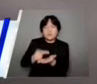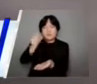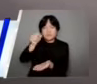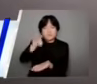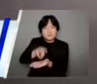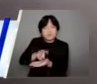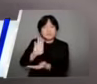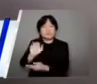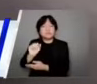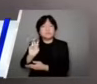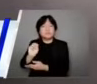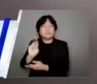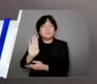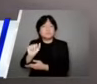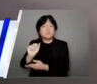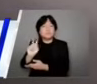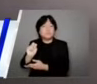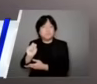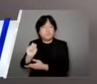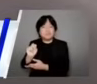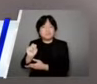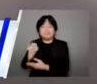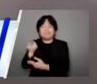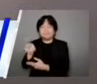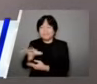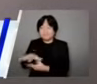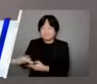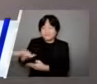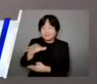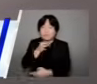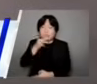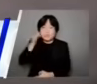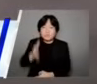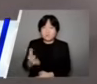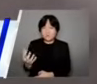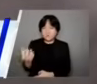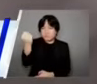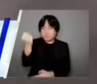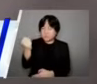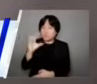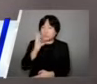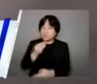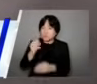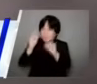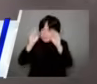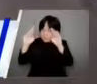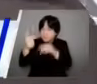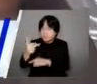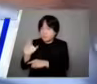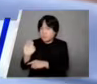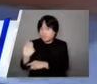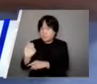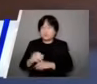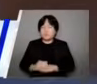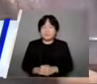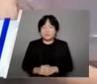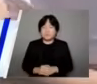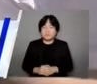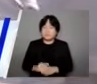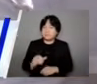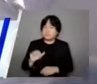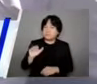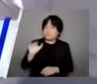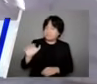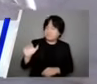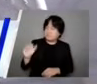ng COMELEC Region 3 at saka galing tayo sa main office si Attorney Albert Rodriguez. Kinatawan ng